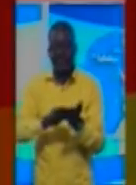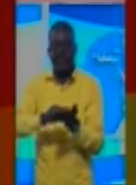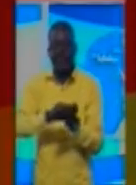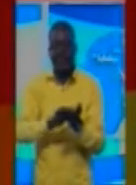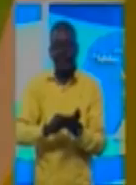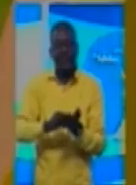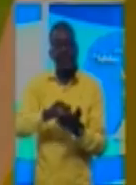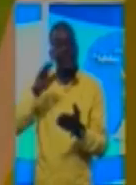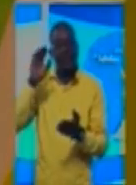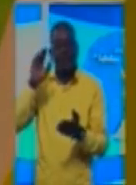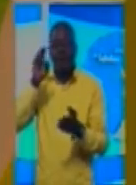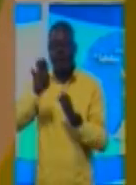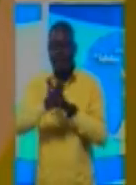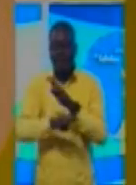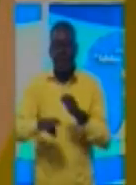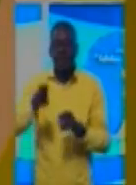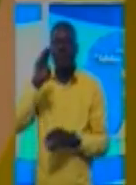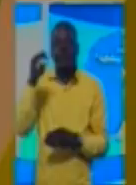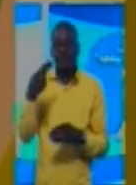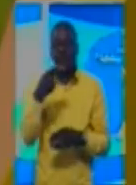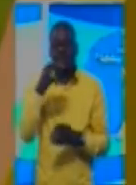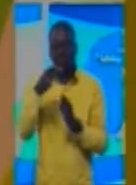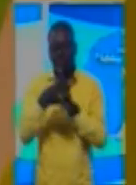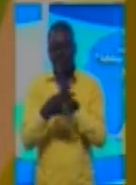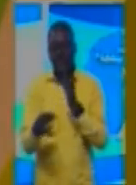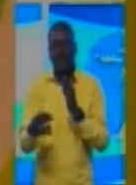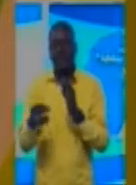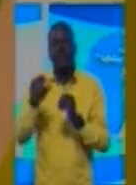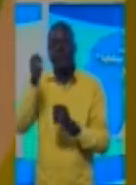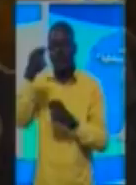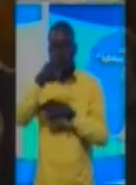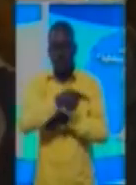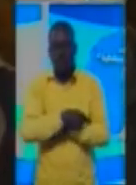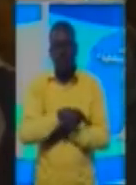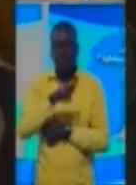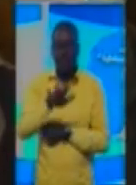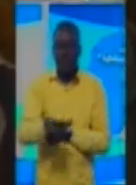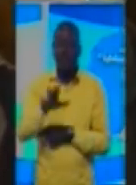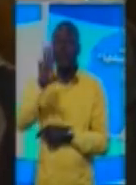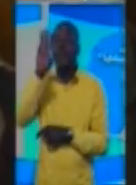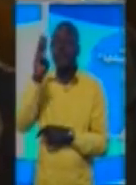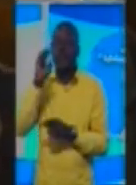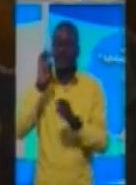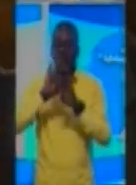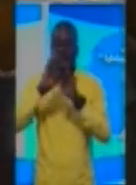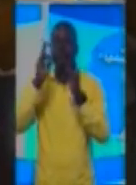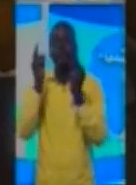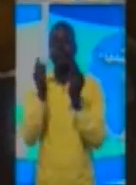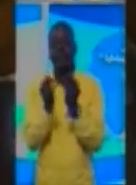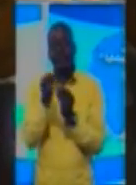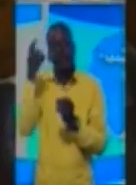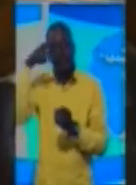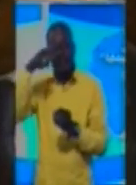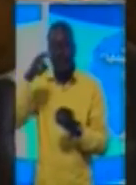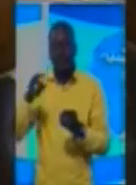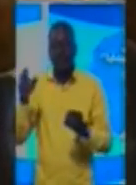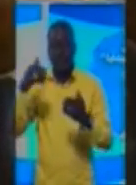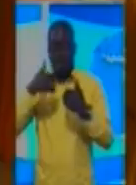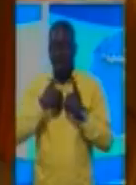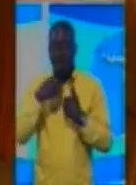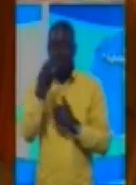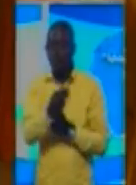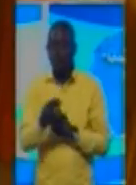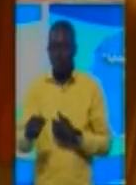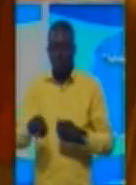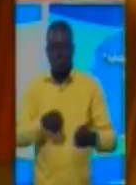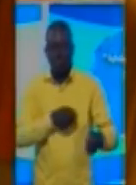de l'huile de jatropha. Une dizaine de jours durant, ce sont 56 femmes issues de 28 groupements féminins qui seront outillées sur la